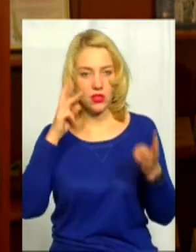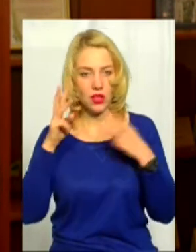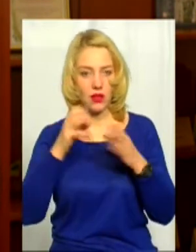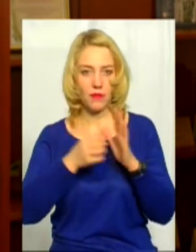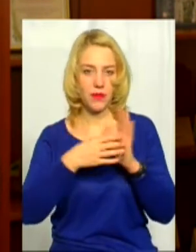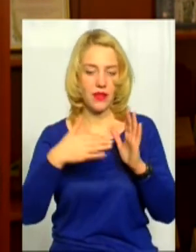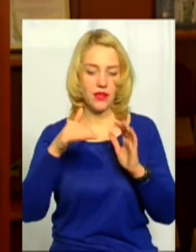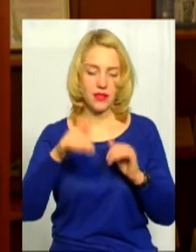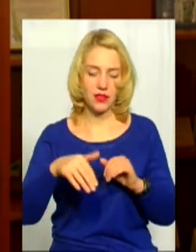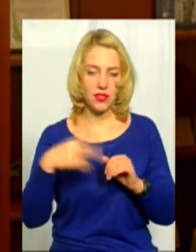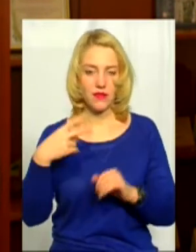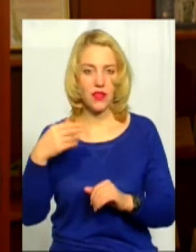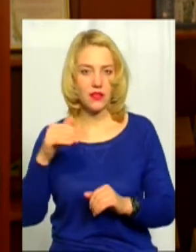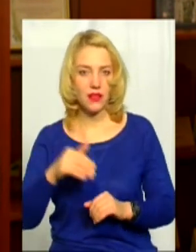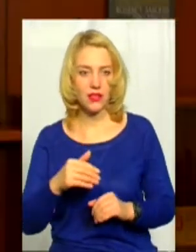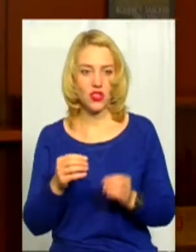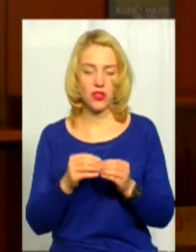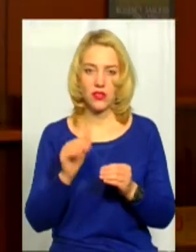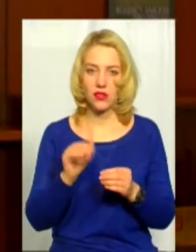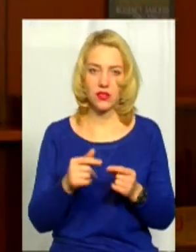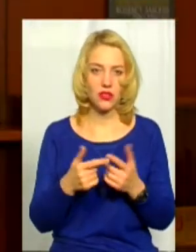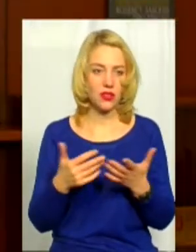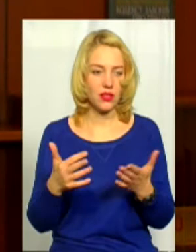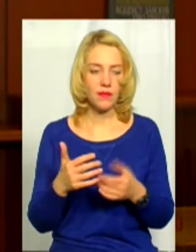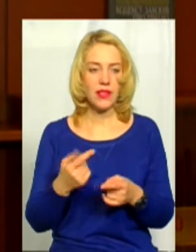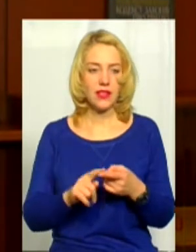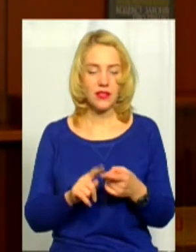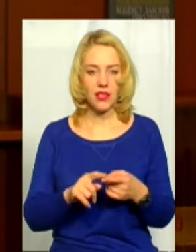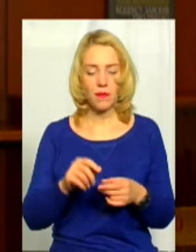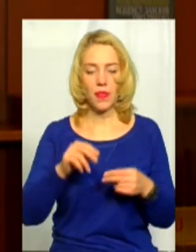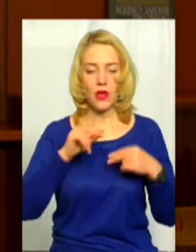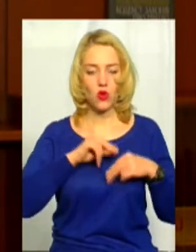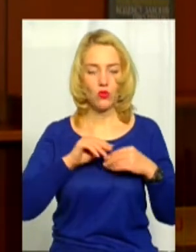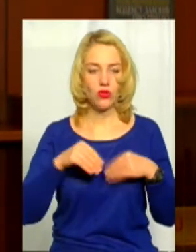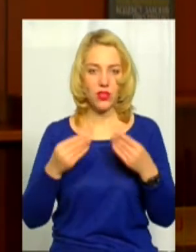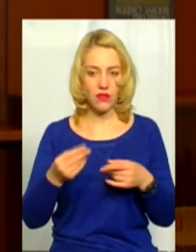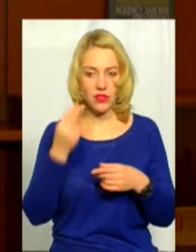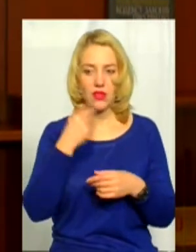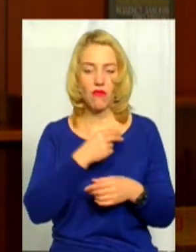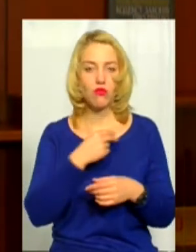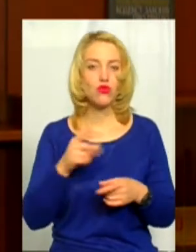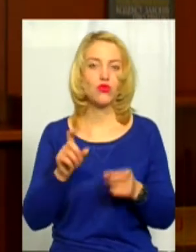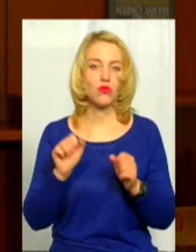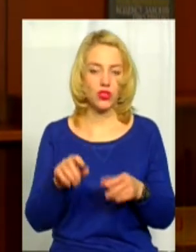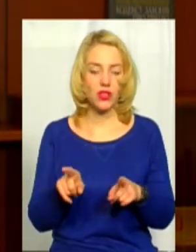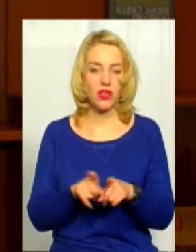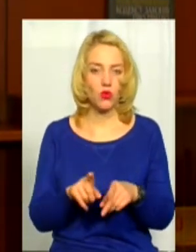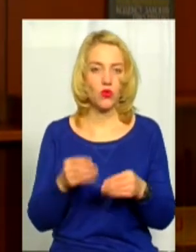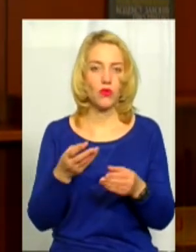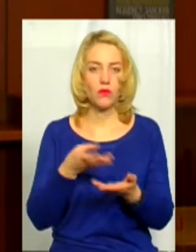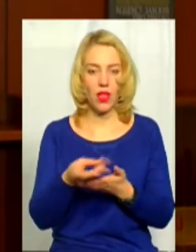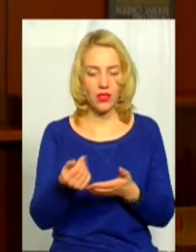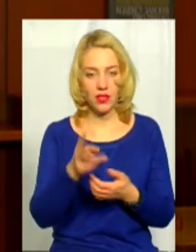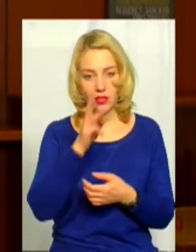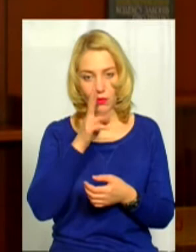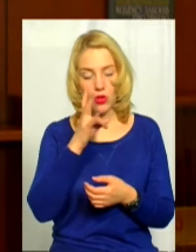тисяч, є і 10 тисяч, залежить від того, хто як стоїть на ногах. І слава Богу, що це роботодавець може платити таку зарплату, ну було би дуже добре, якби заробітні